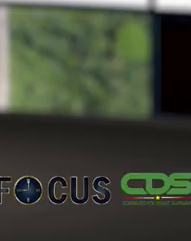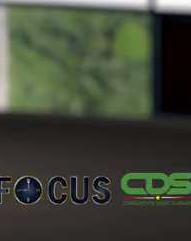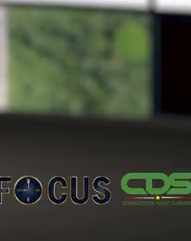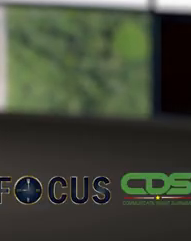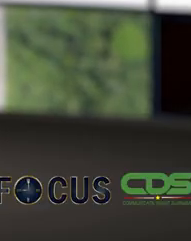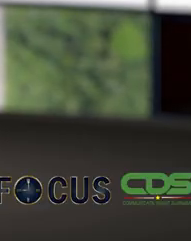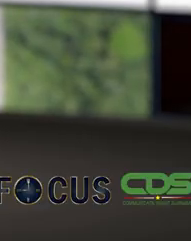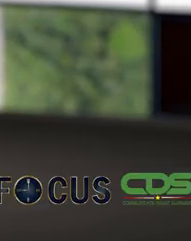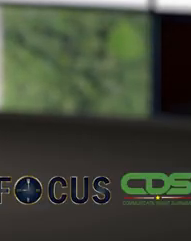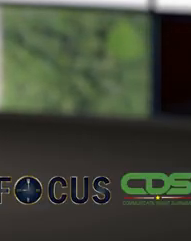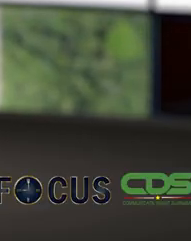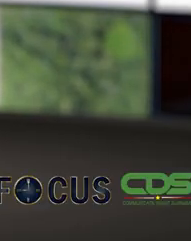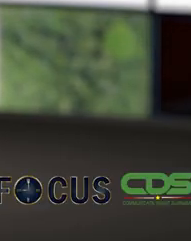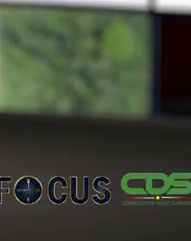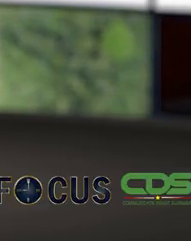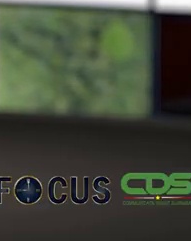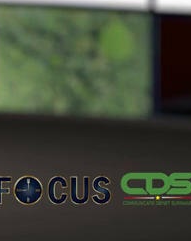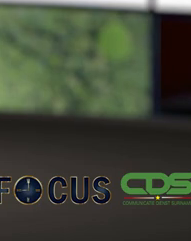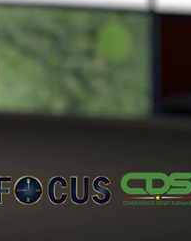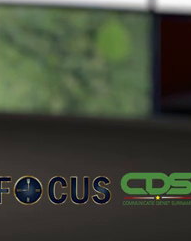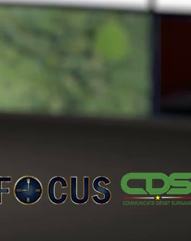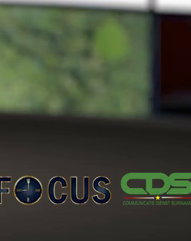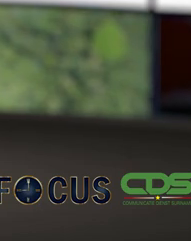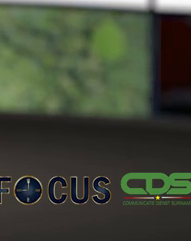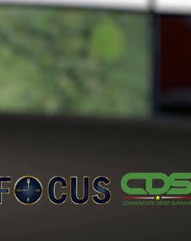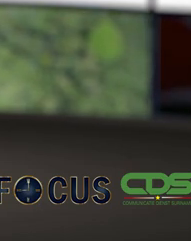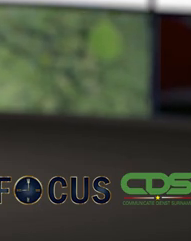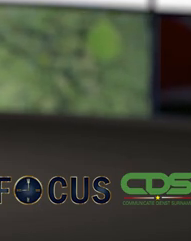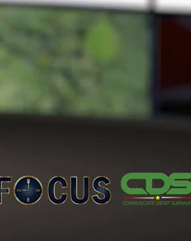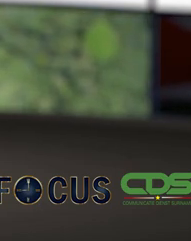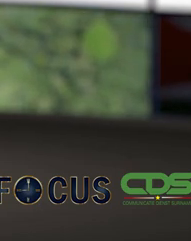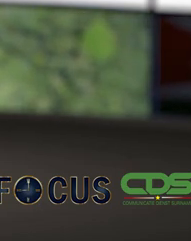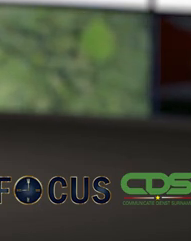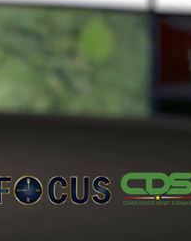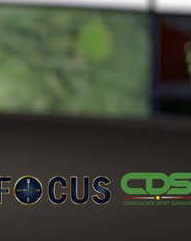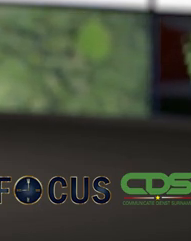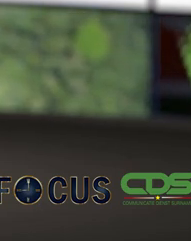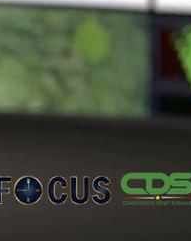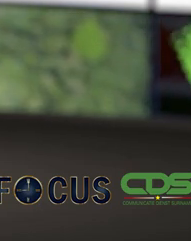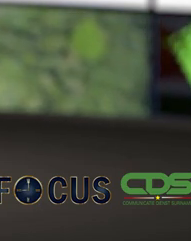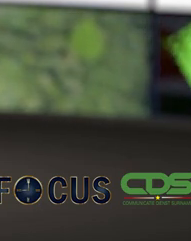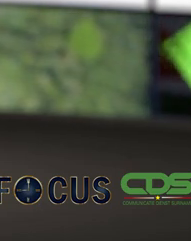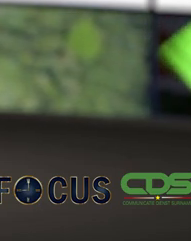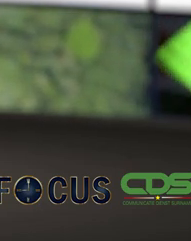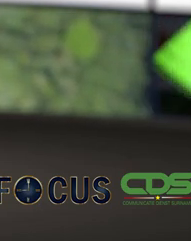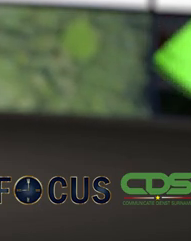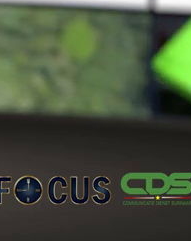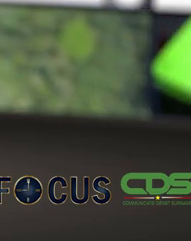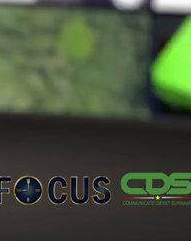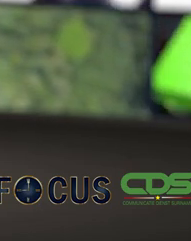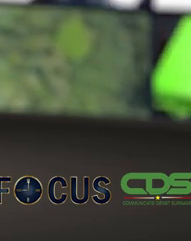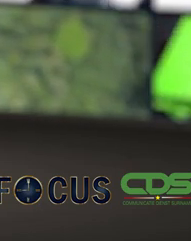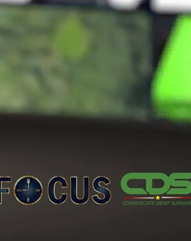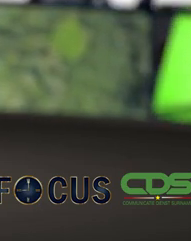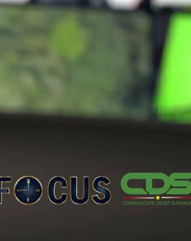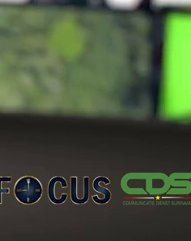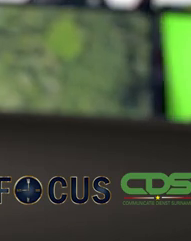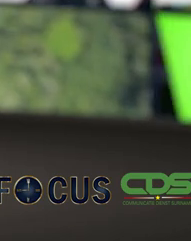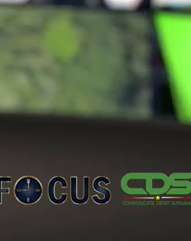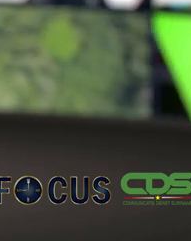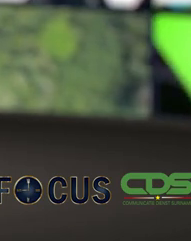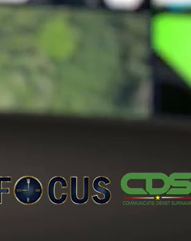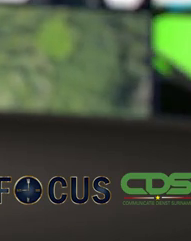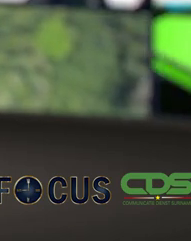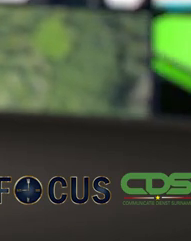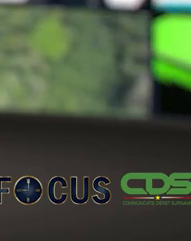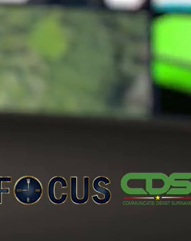Ieder jaar staat de hele maand oktober wereldwijd in het teken van aandacht voor borstkanker bij vrouwen en mannen. Deze maand is het in Suriname ook